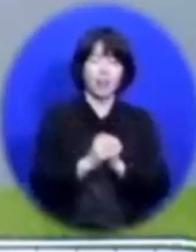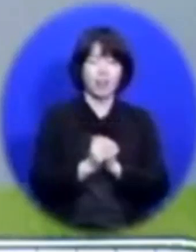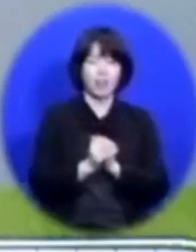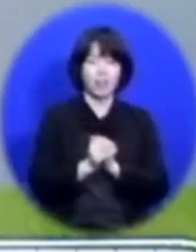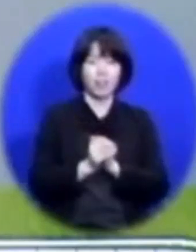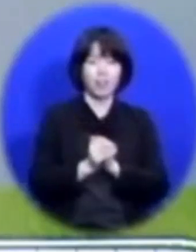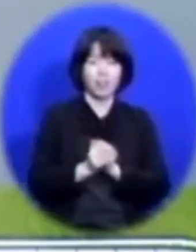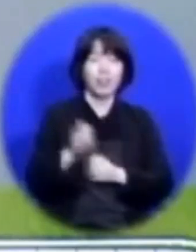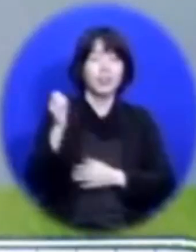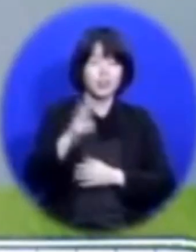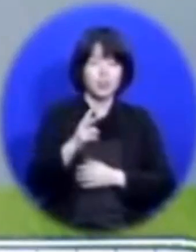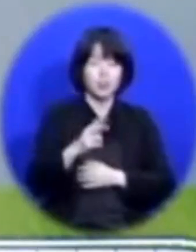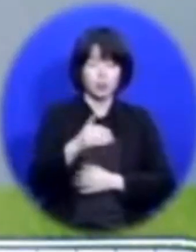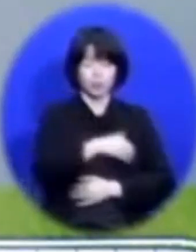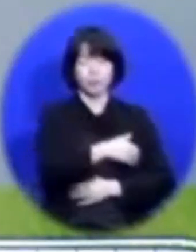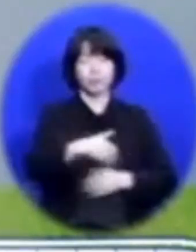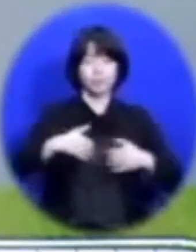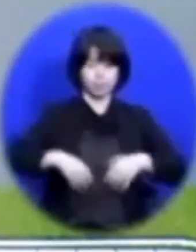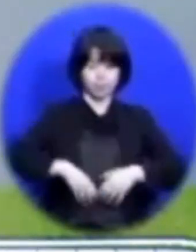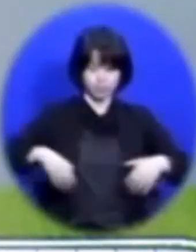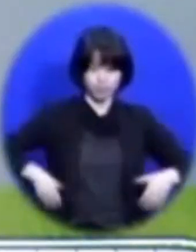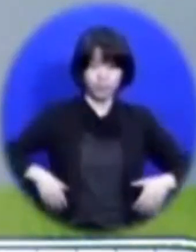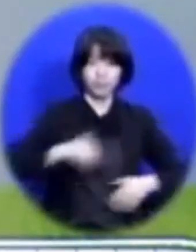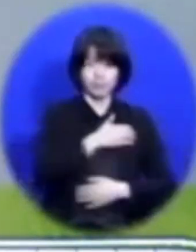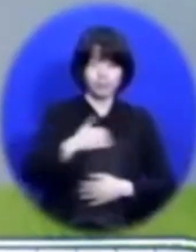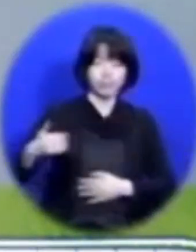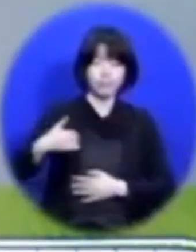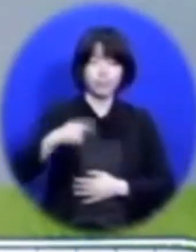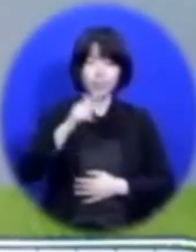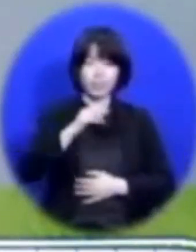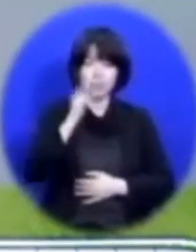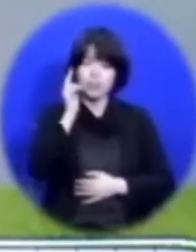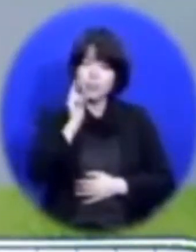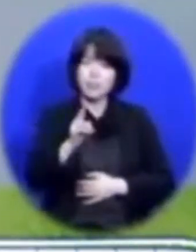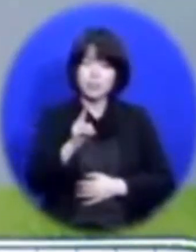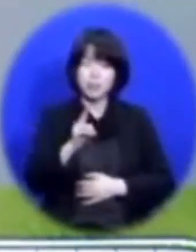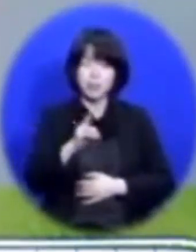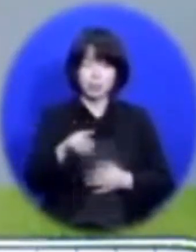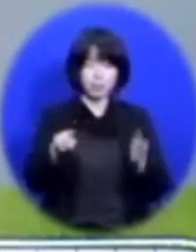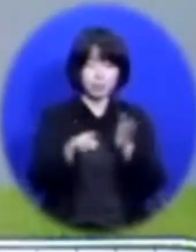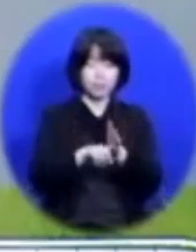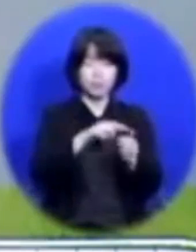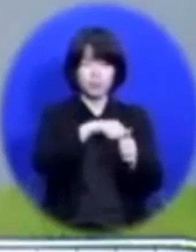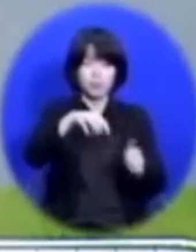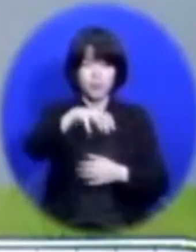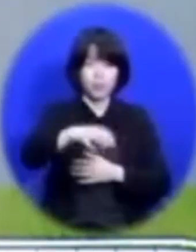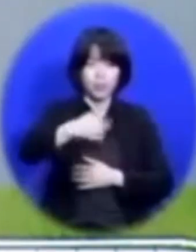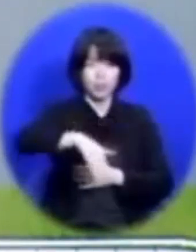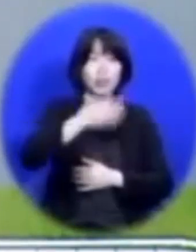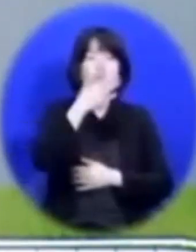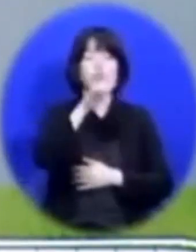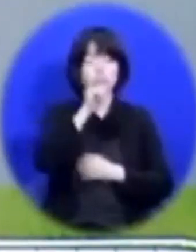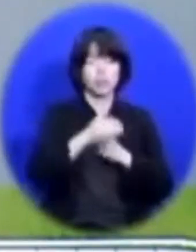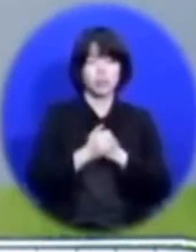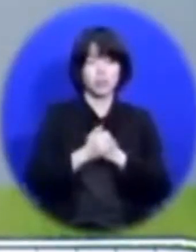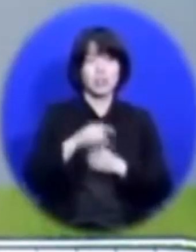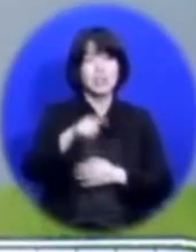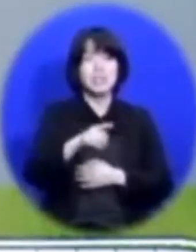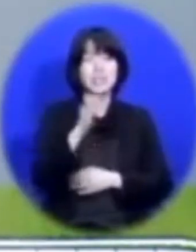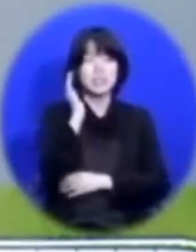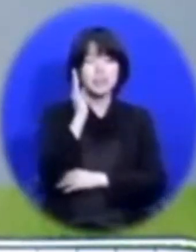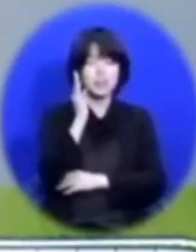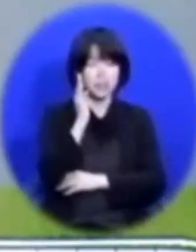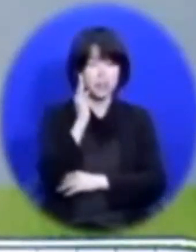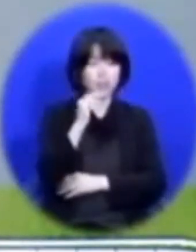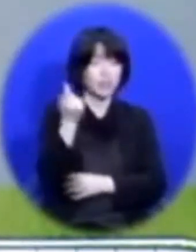을차렸다. 그는그후용기를내어 그끔찍한순교현장으로갈수있었다고전해집니다. 이이야기를